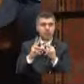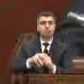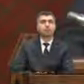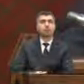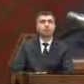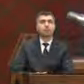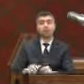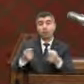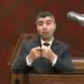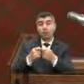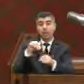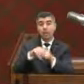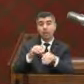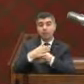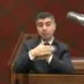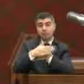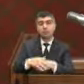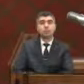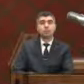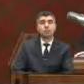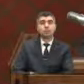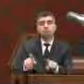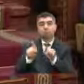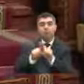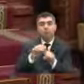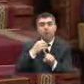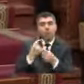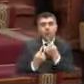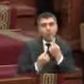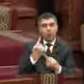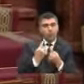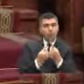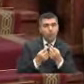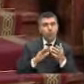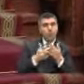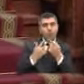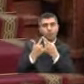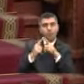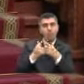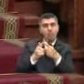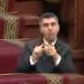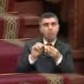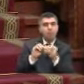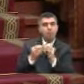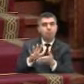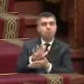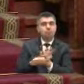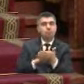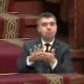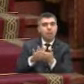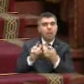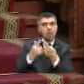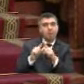في التجمع الدستوري نعتبر أن هذا النظام الواعد لا يزال طبعاً أمامه عدة اختلالات، أهمها وغادي نختصرها في ثلاثة ديال